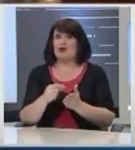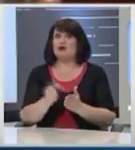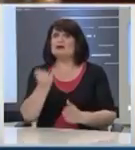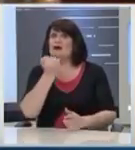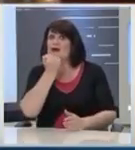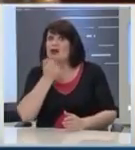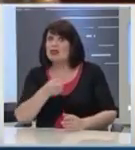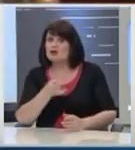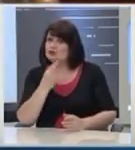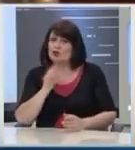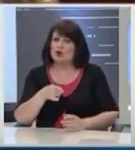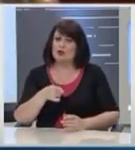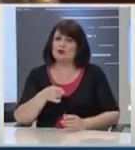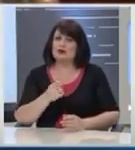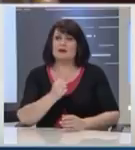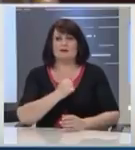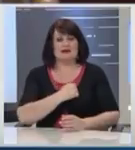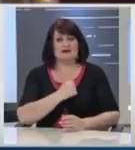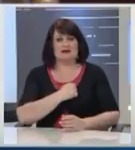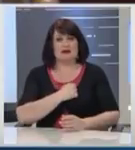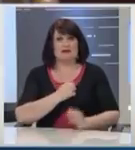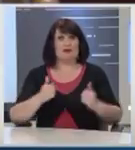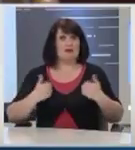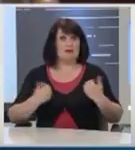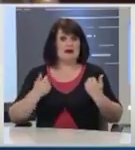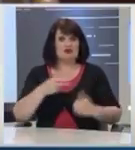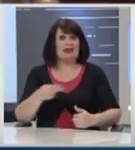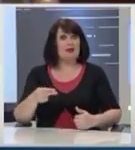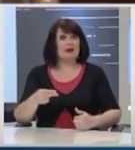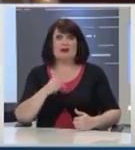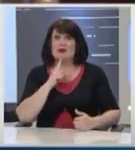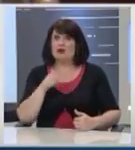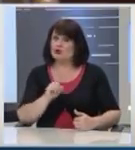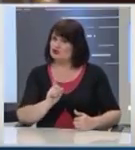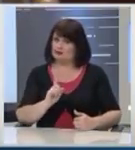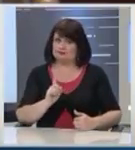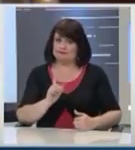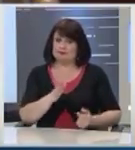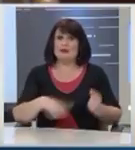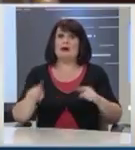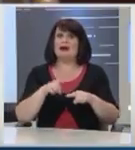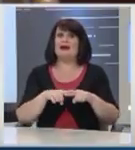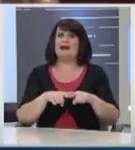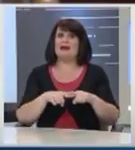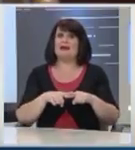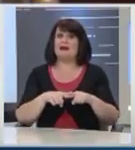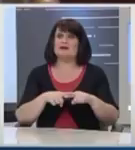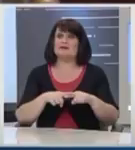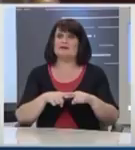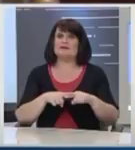ατόπιμα, διότι πιστεύω ότι δεν πρέπει να παίζουμε αυτά τα πράγματα. Αυτός ο τόπος έχει νοπή